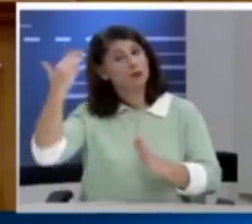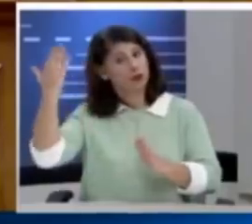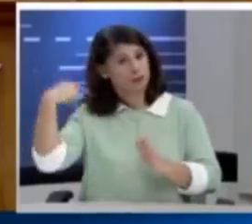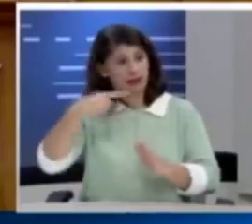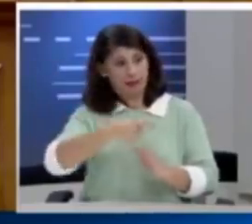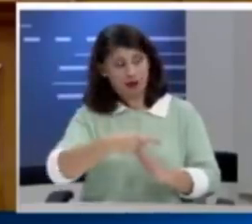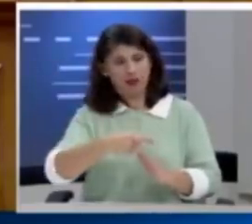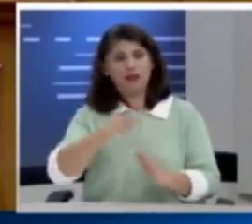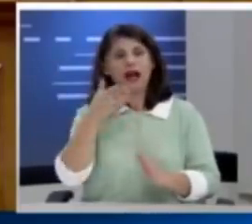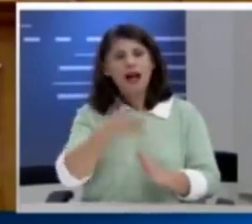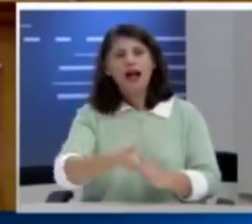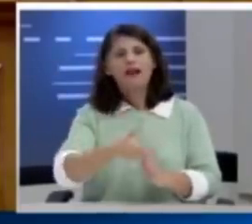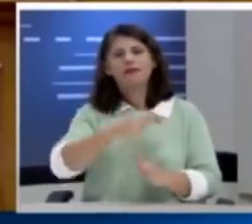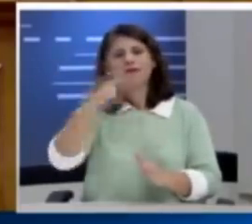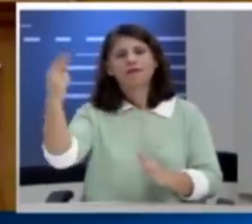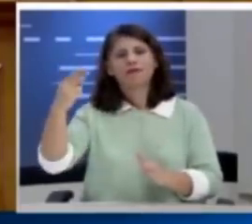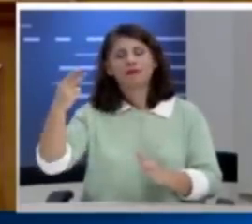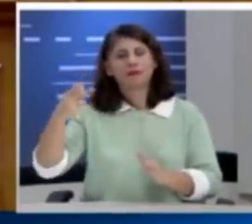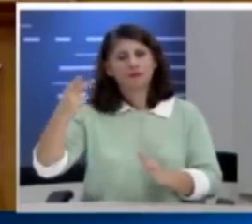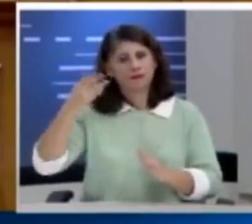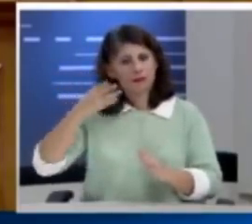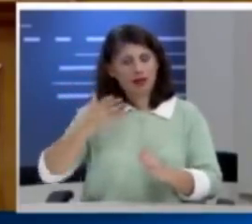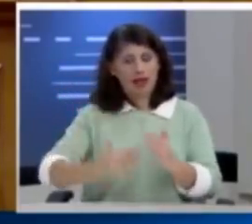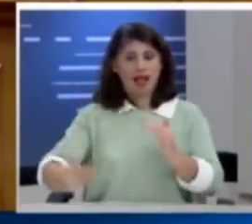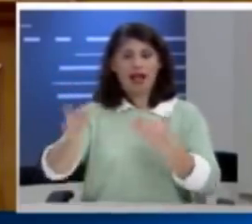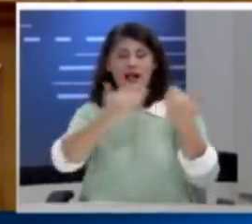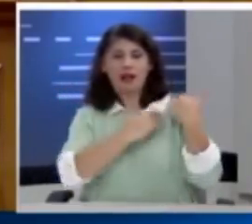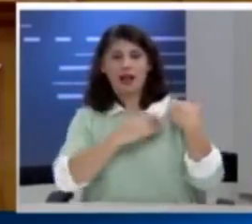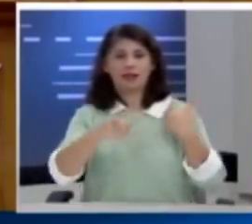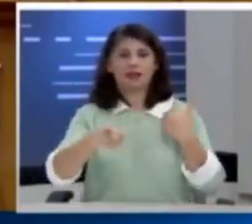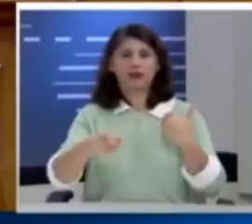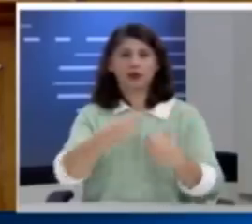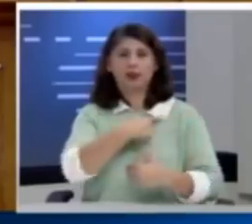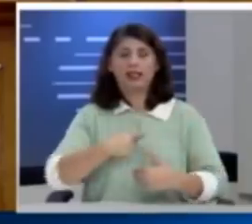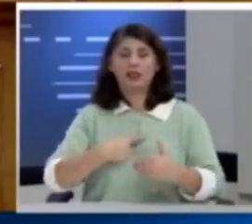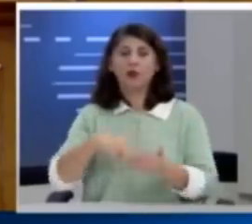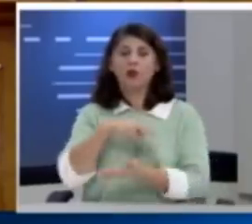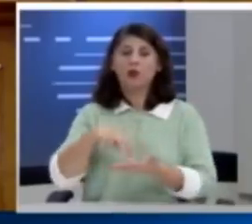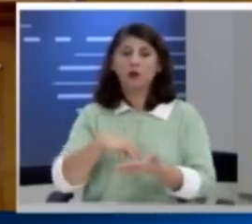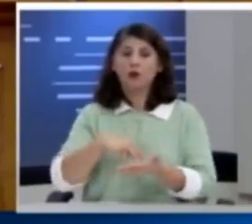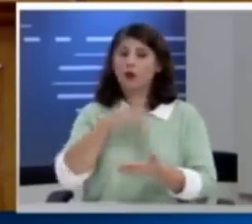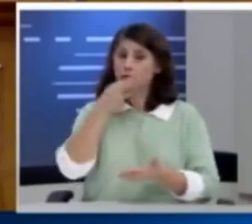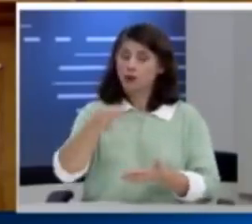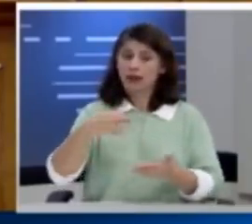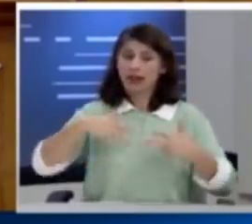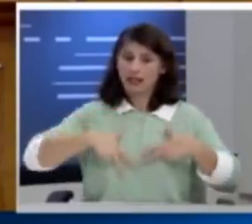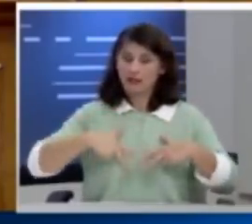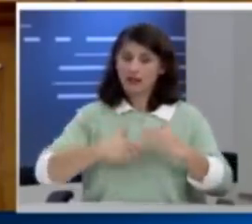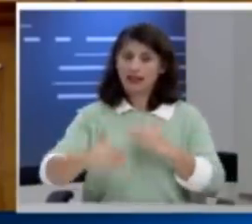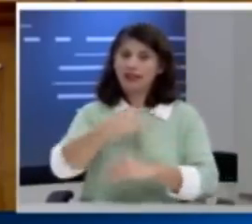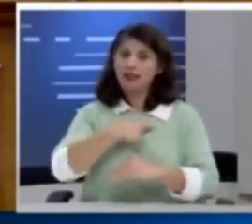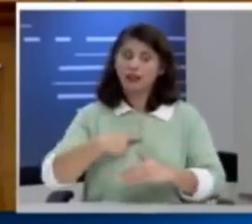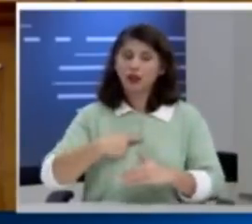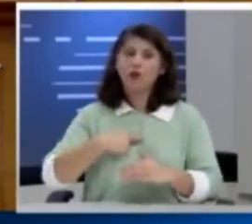Αυτή είναι η περιβόητη ανάκτηση του ηγετικού ρόλου που επικαλείται η κυβέρνηση. Ηγετικού ρόλου